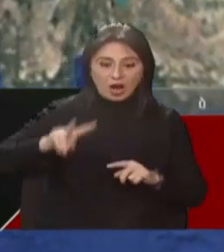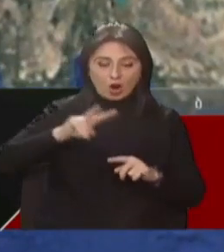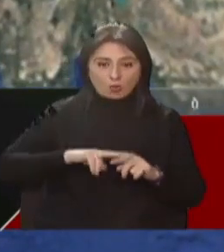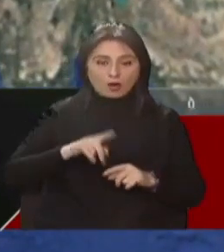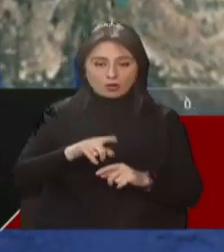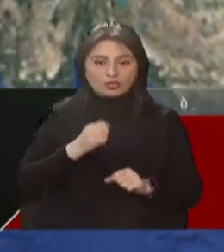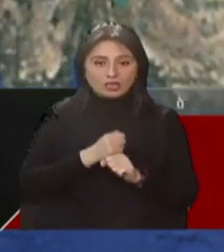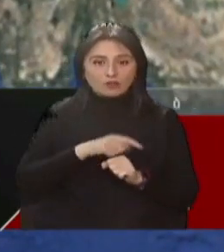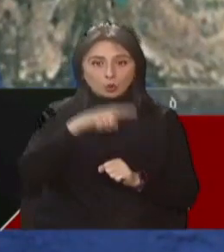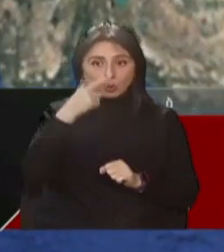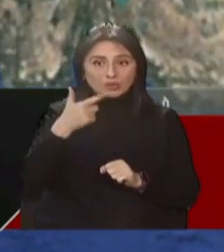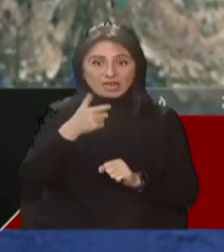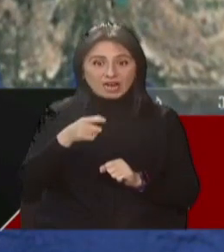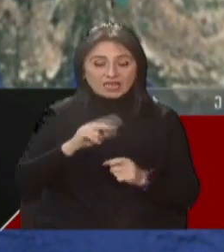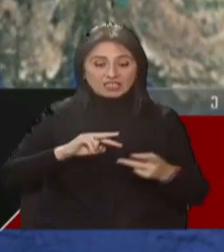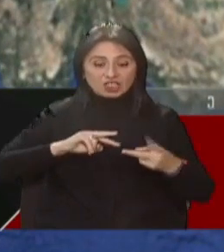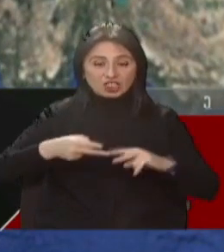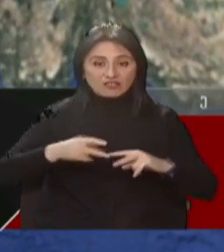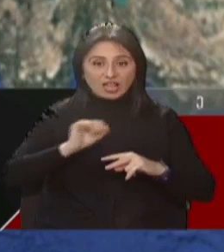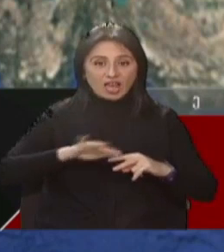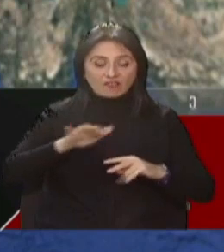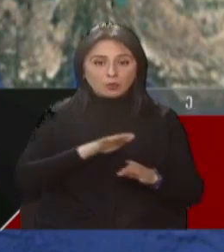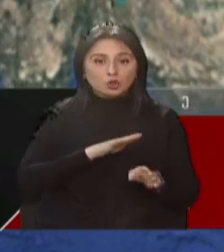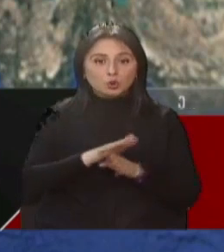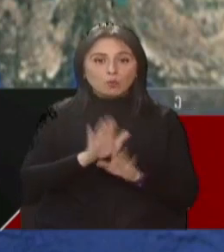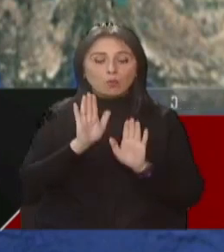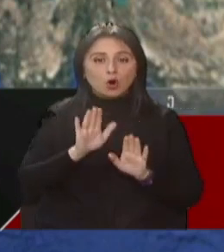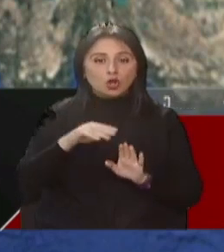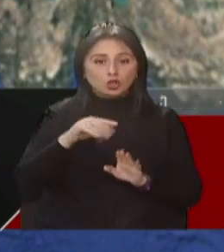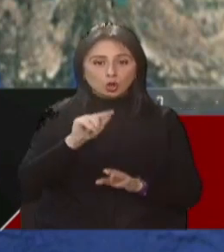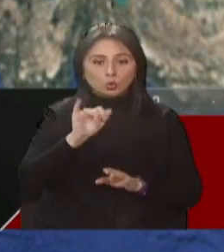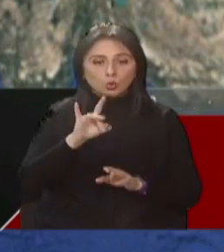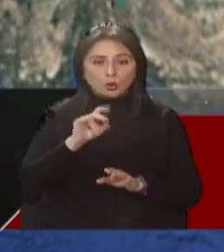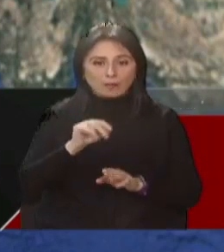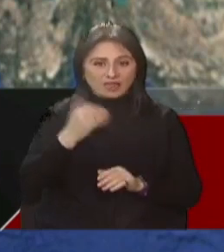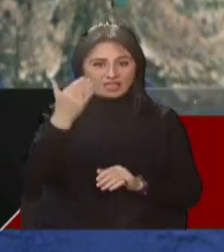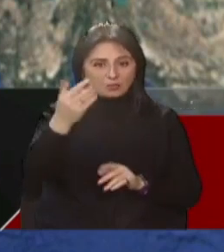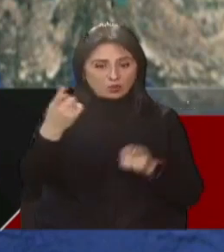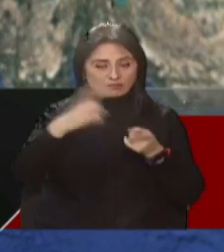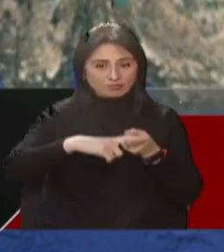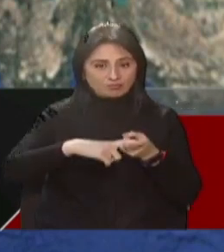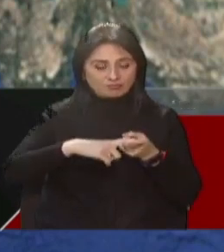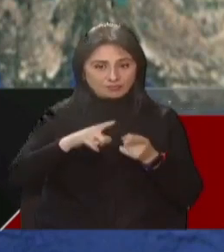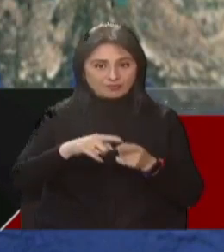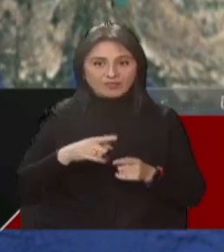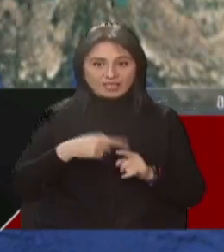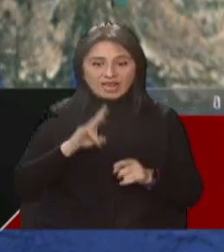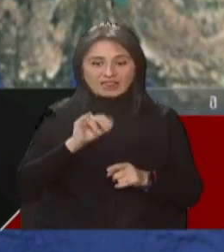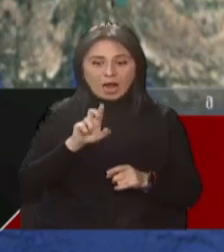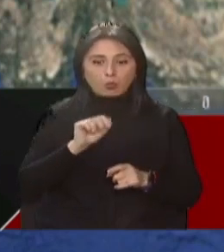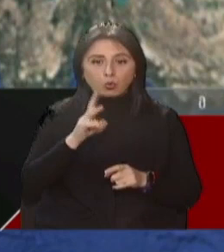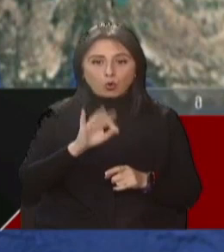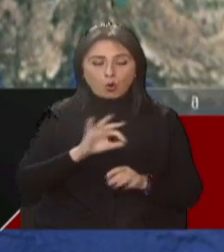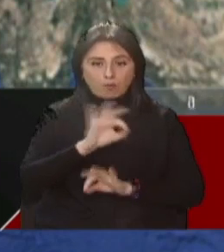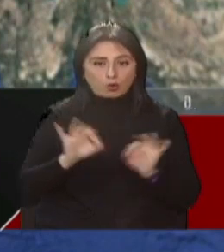თუმცა რუსული გაზის მოცულობის ჩანაცვლება ევროპას სრულად მხოლოდ თურქმენული შეუძლია. Თავის დროზე დასავლეთი ნაბუქოს პროექტზეც